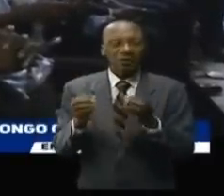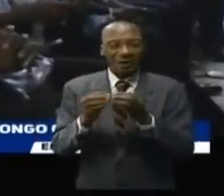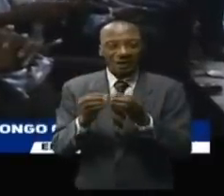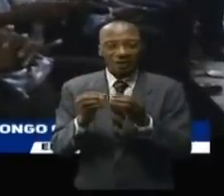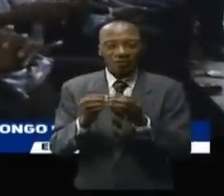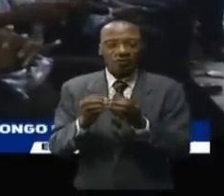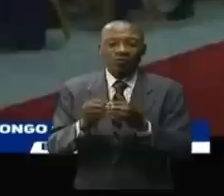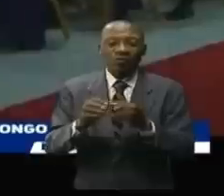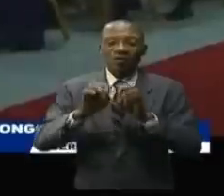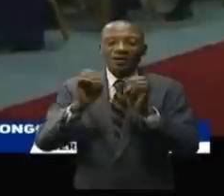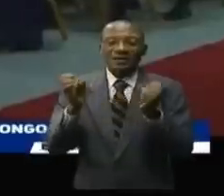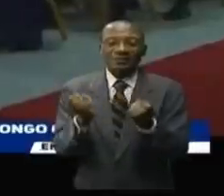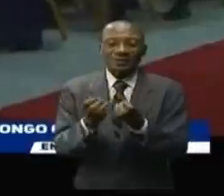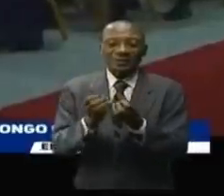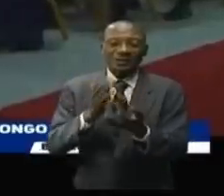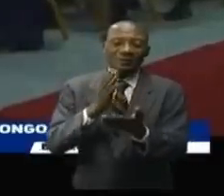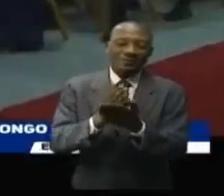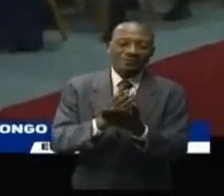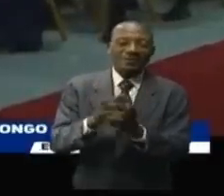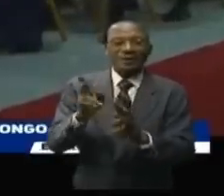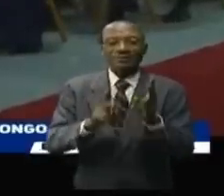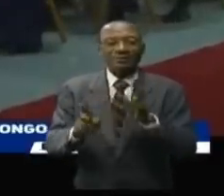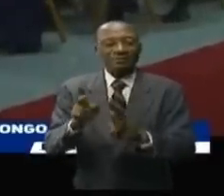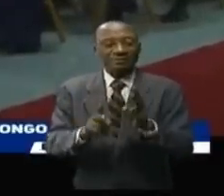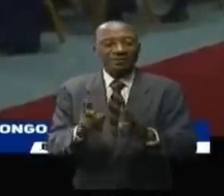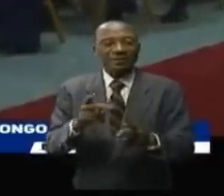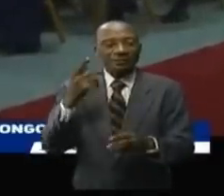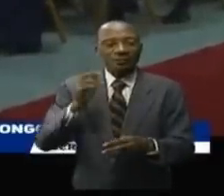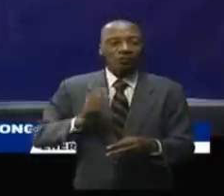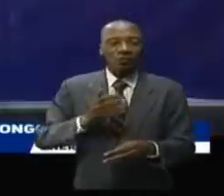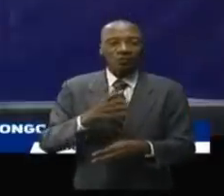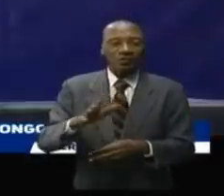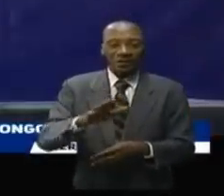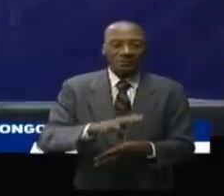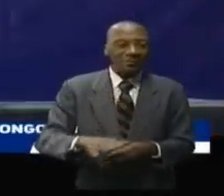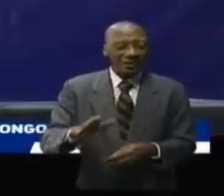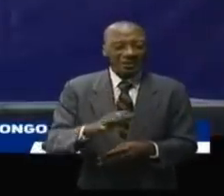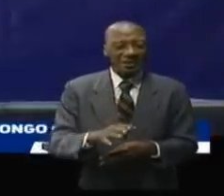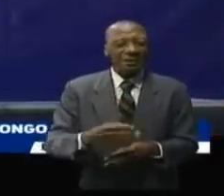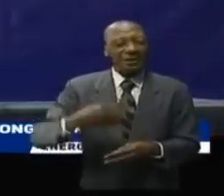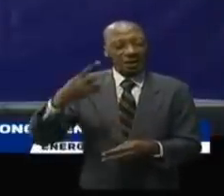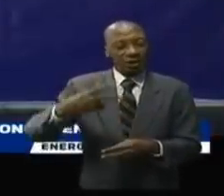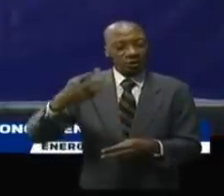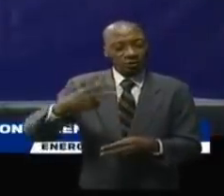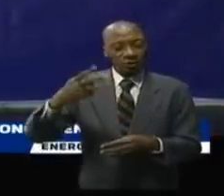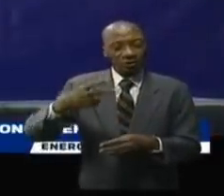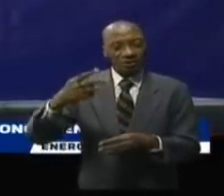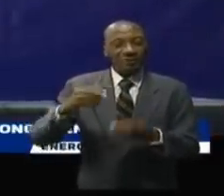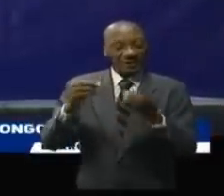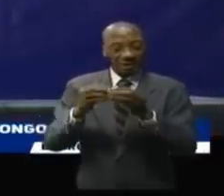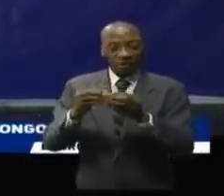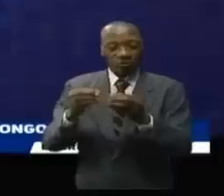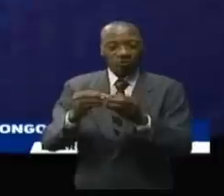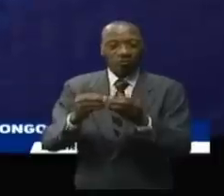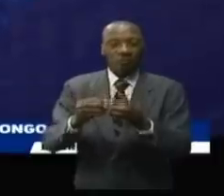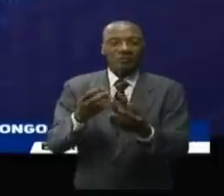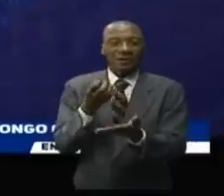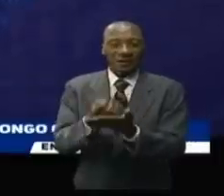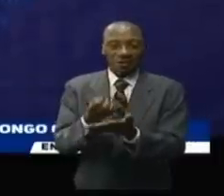l'entrepreneuriat privé-public où se clôturait la deuxième édition du Forum économique sur le développement du Congo central